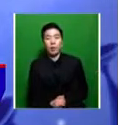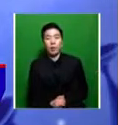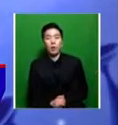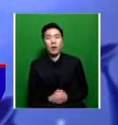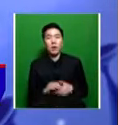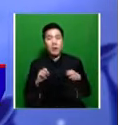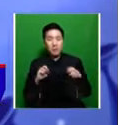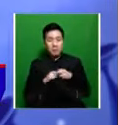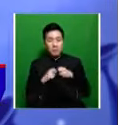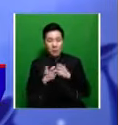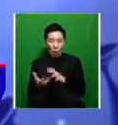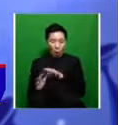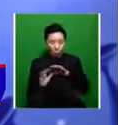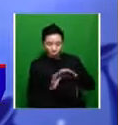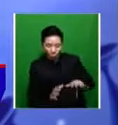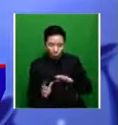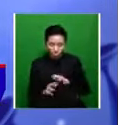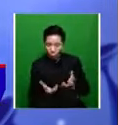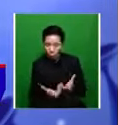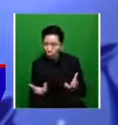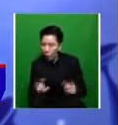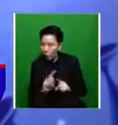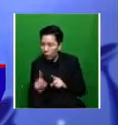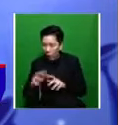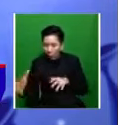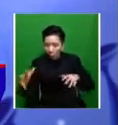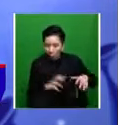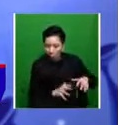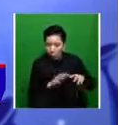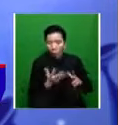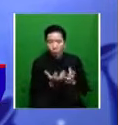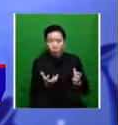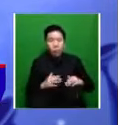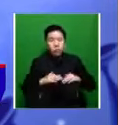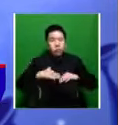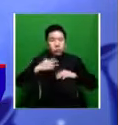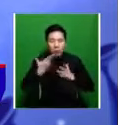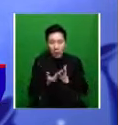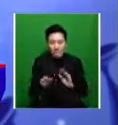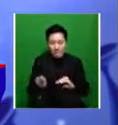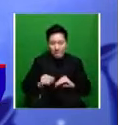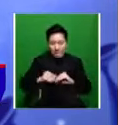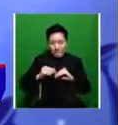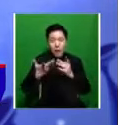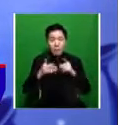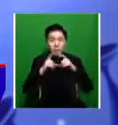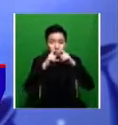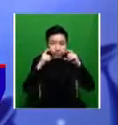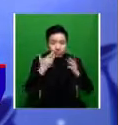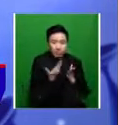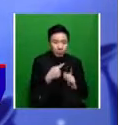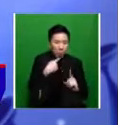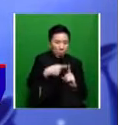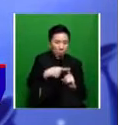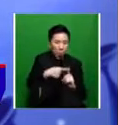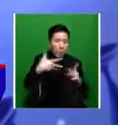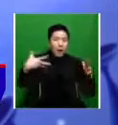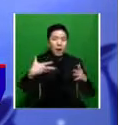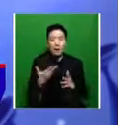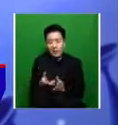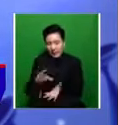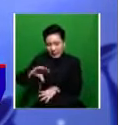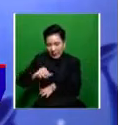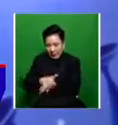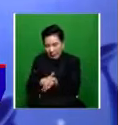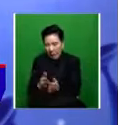ราจะต้องเข้าไปปราบปรามการกักตุนสินค้าหรือว่าการขายสินค้าเกินราคาไม่ว่าจะเป็นหน้ากากอนามัยเจลล้างมือรวมถึงแอล